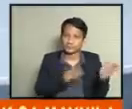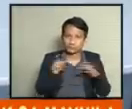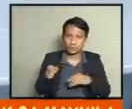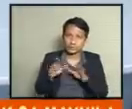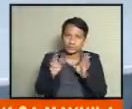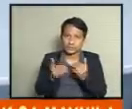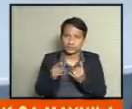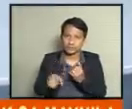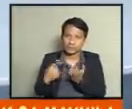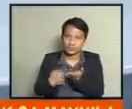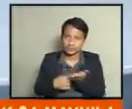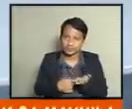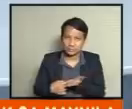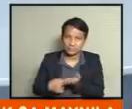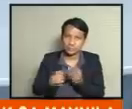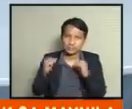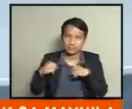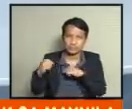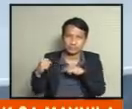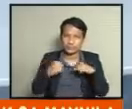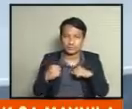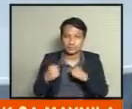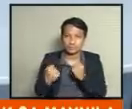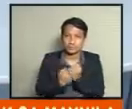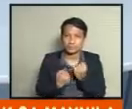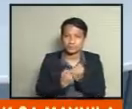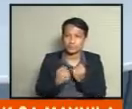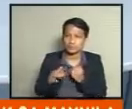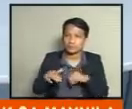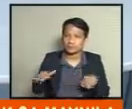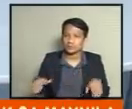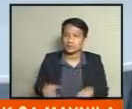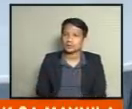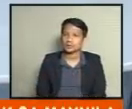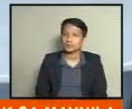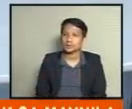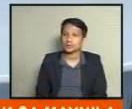barangay. Pag-usapan po yung suporta para sa mga bata. Kapag hindi siya tumupad